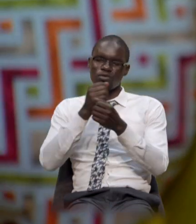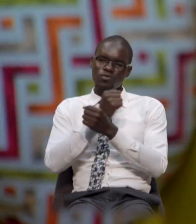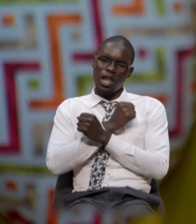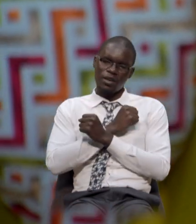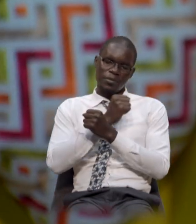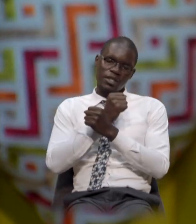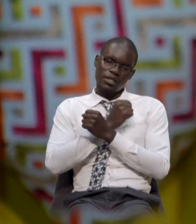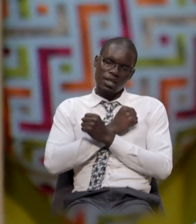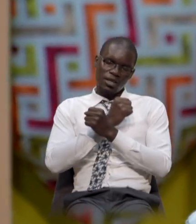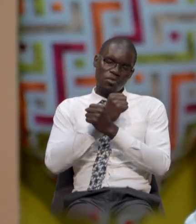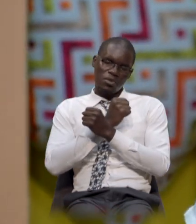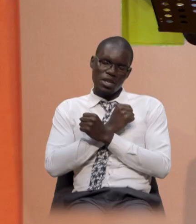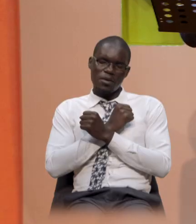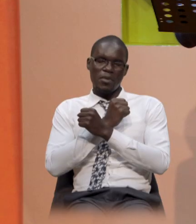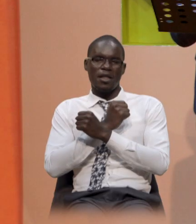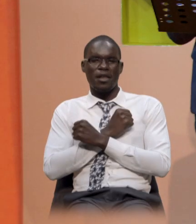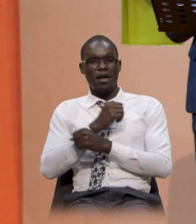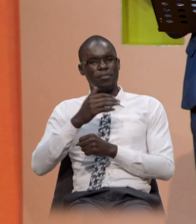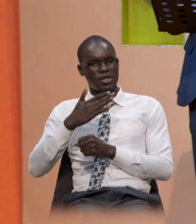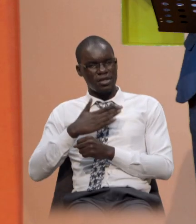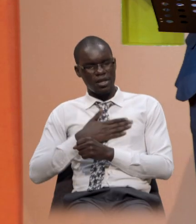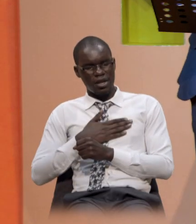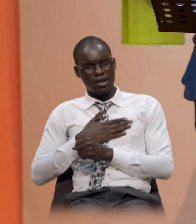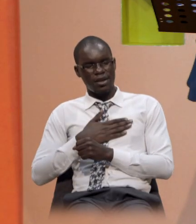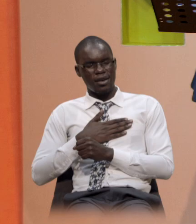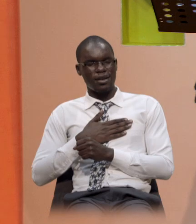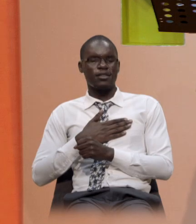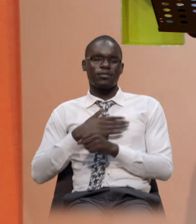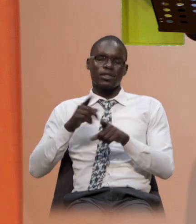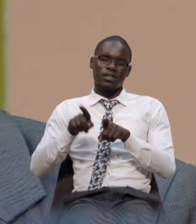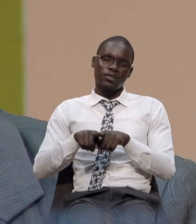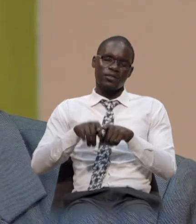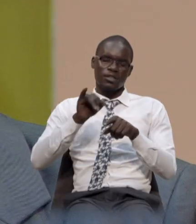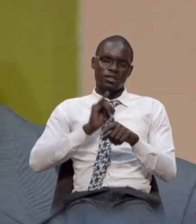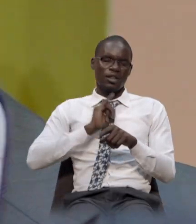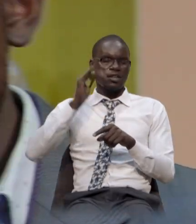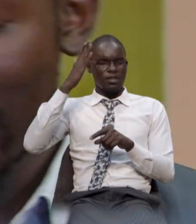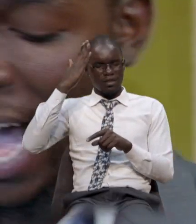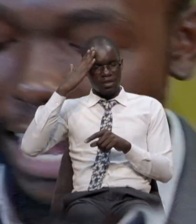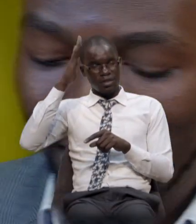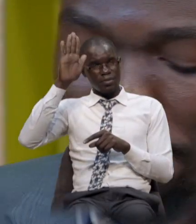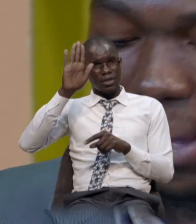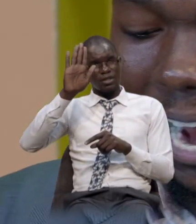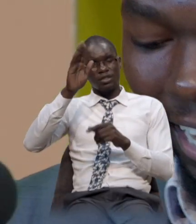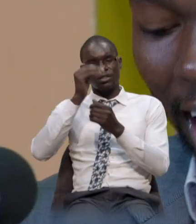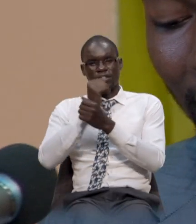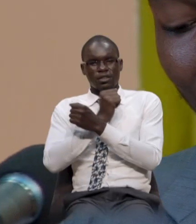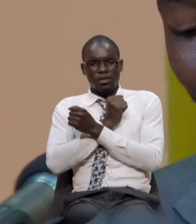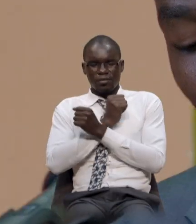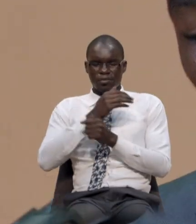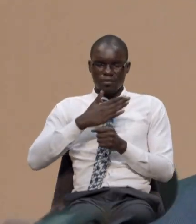Hunipenda, hunipenda, hunipenda pia. Najua